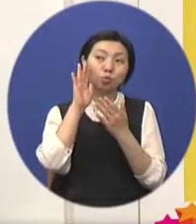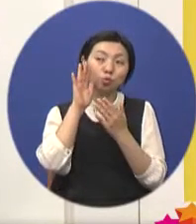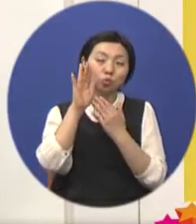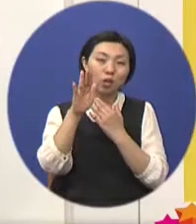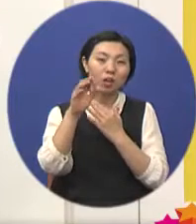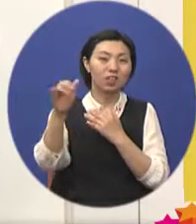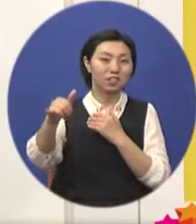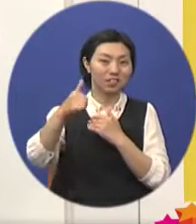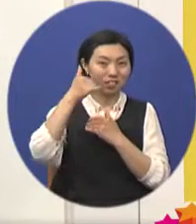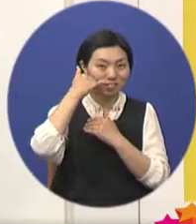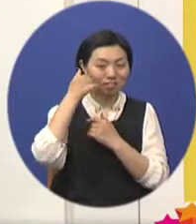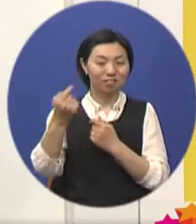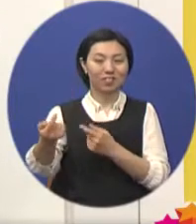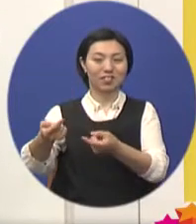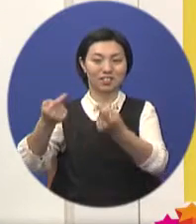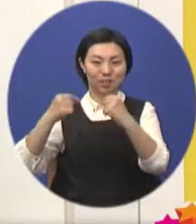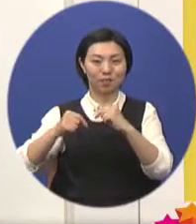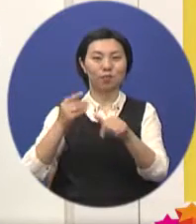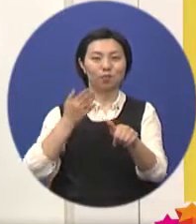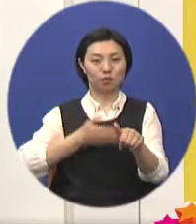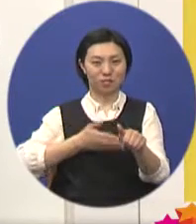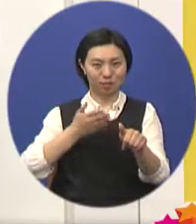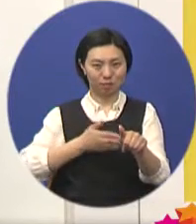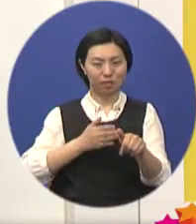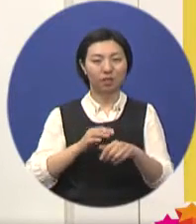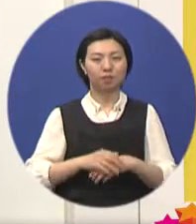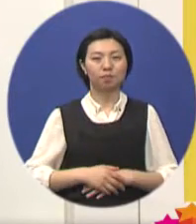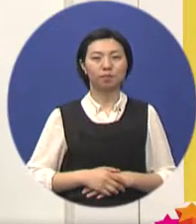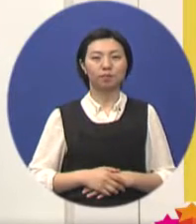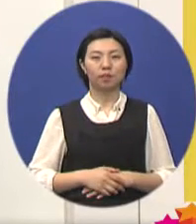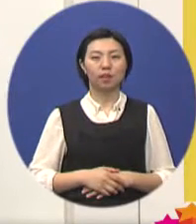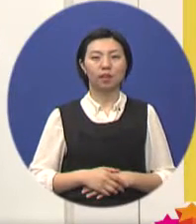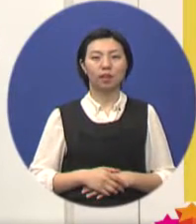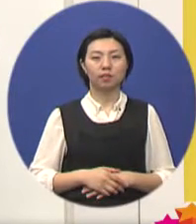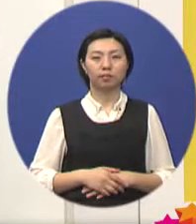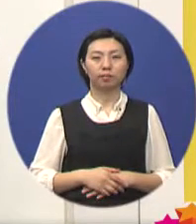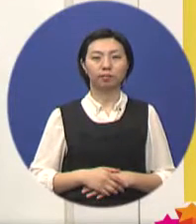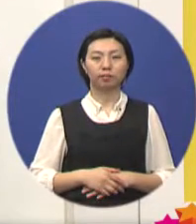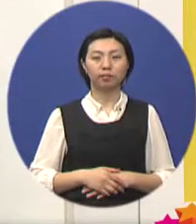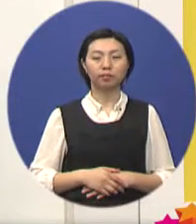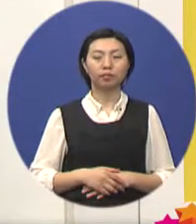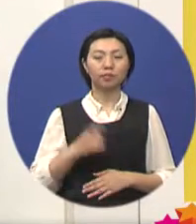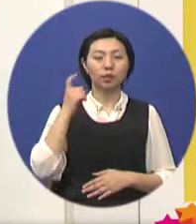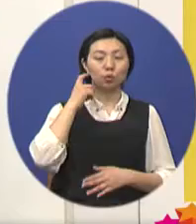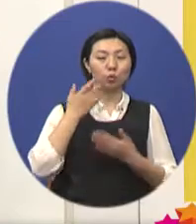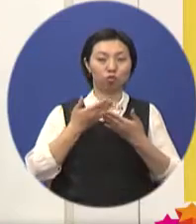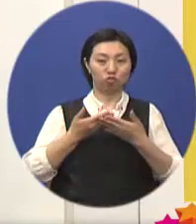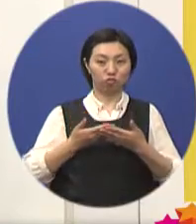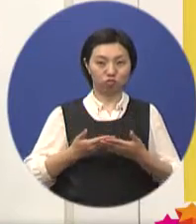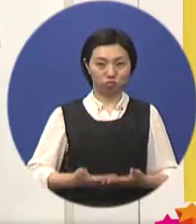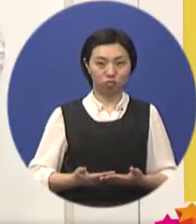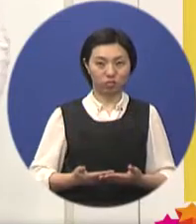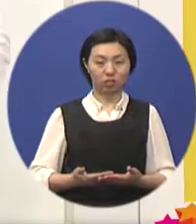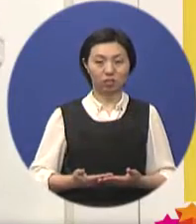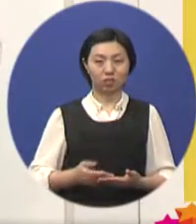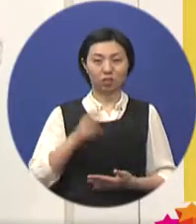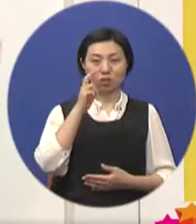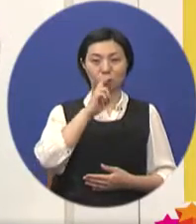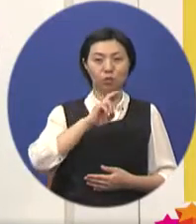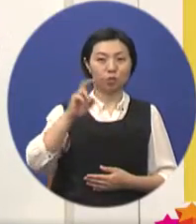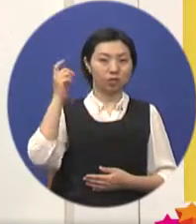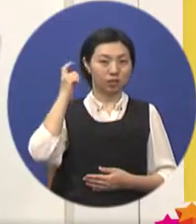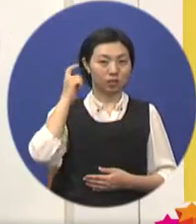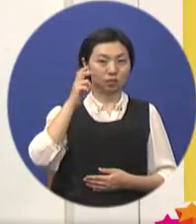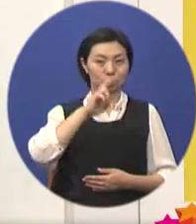신청해 오시기를 기다리고 있겠습니다. 예, 네. 감사합니다. 예. 네. 자, 중저음의 목소리죠. 네. 노래 듣겠습니다.